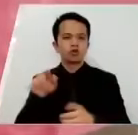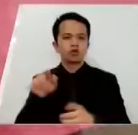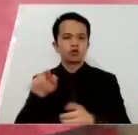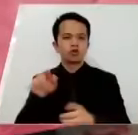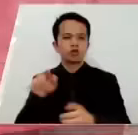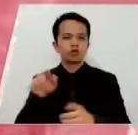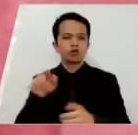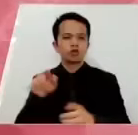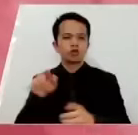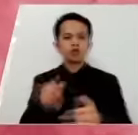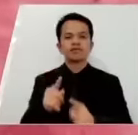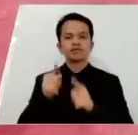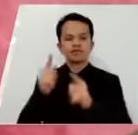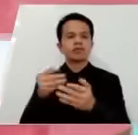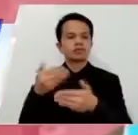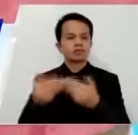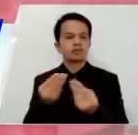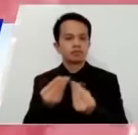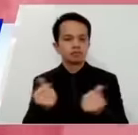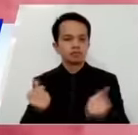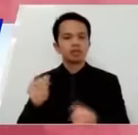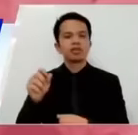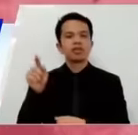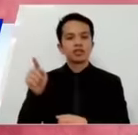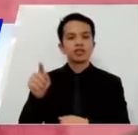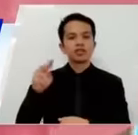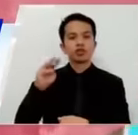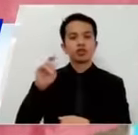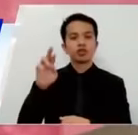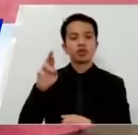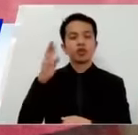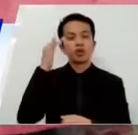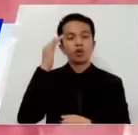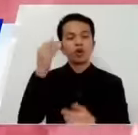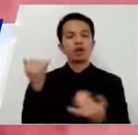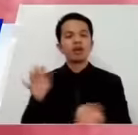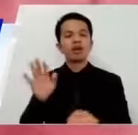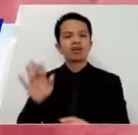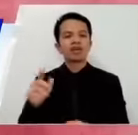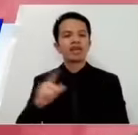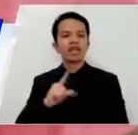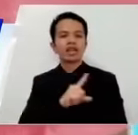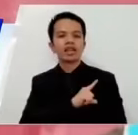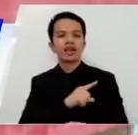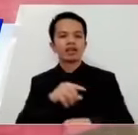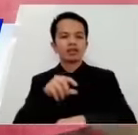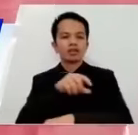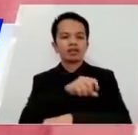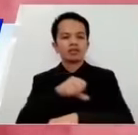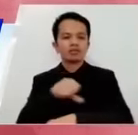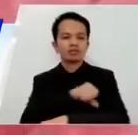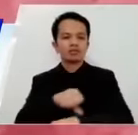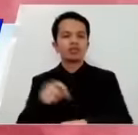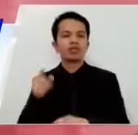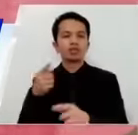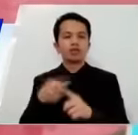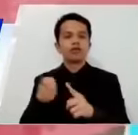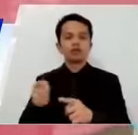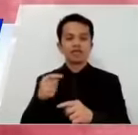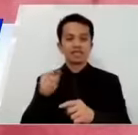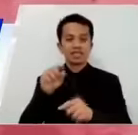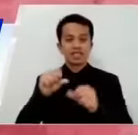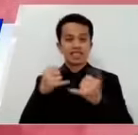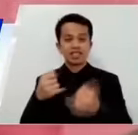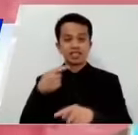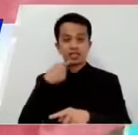to recovery naman ang aespa member na si Winter matapos ang kanyang lung surgery. Sa pahayag ng kanyang agency, sinabi ng SM